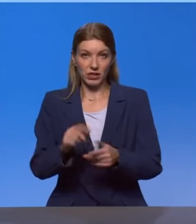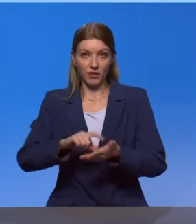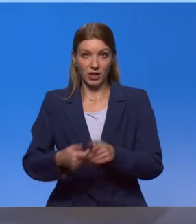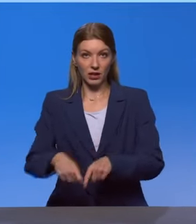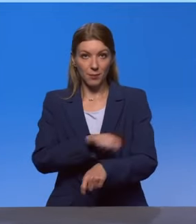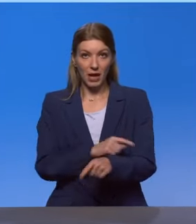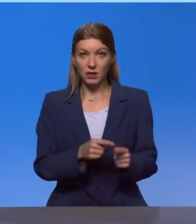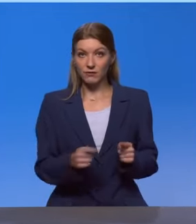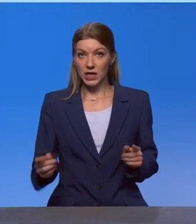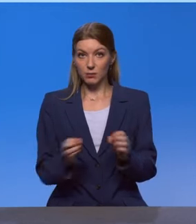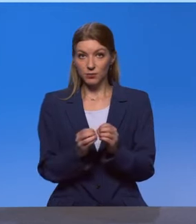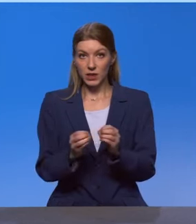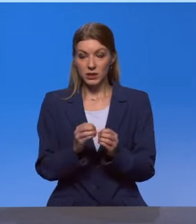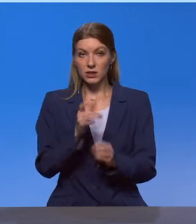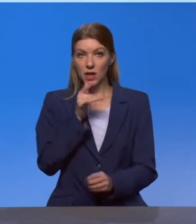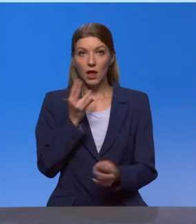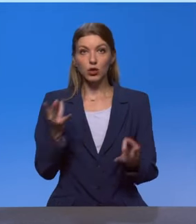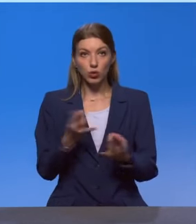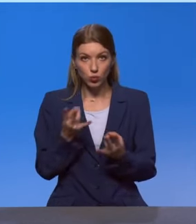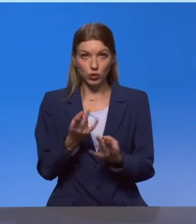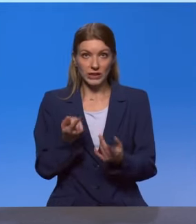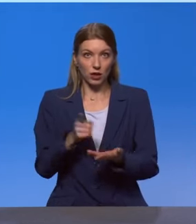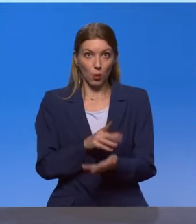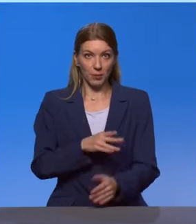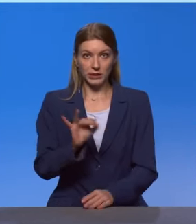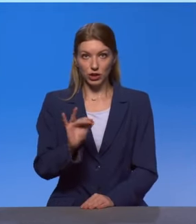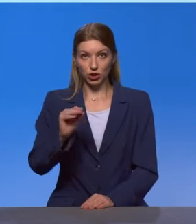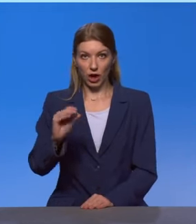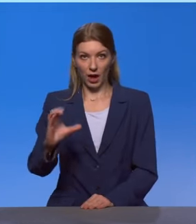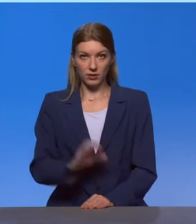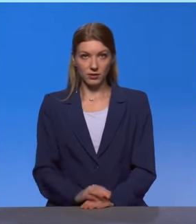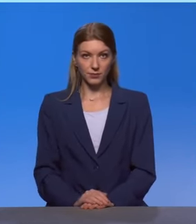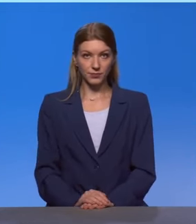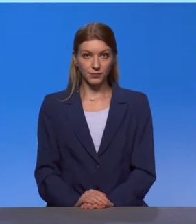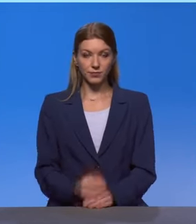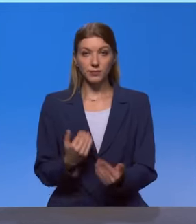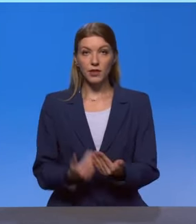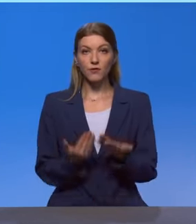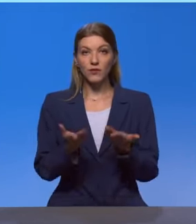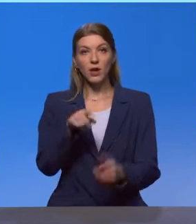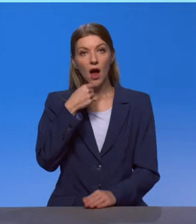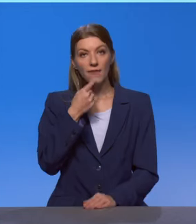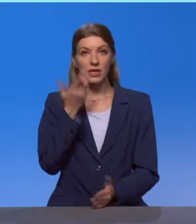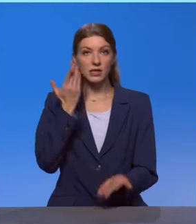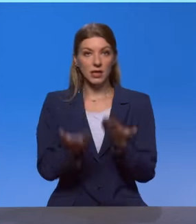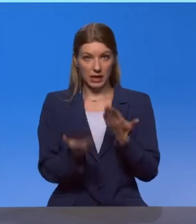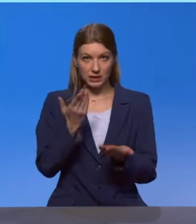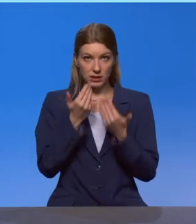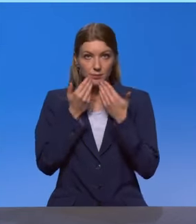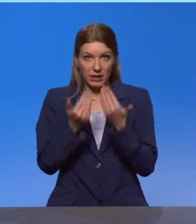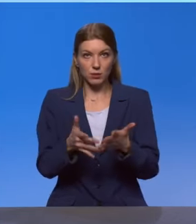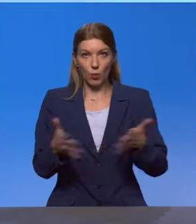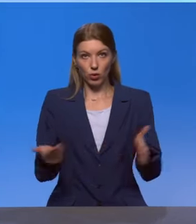лет, это может и должно быть ИЖС. Вы знаете, вы говорите о том, что если спросить,